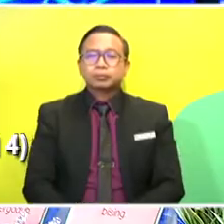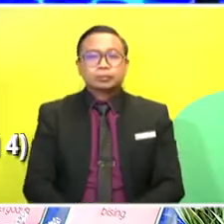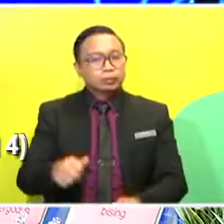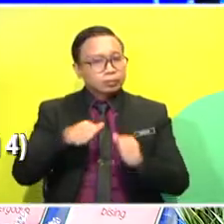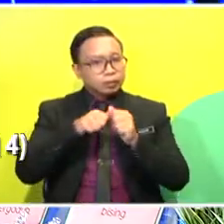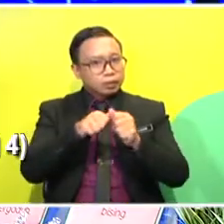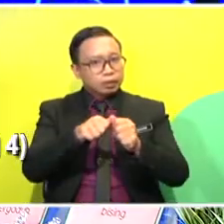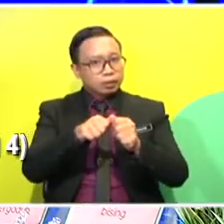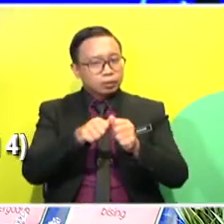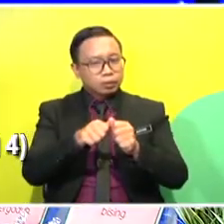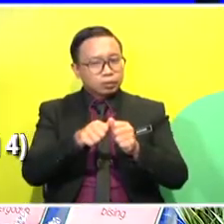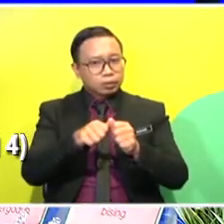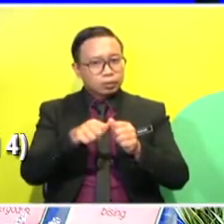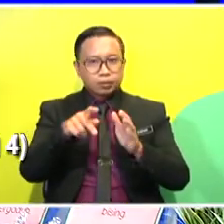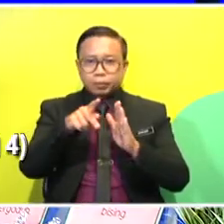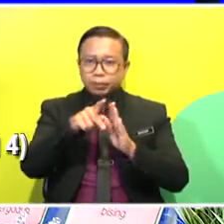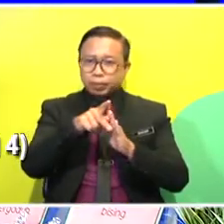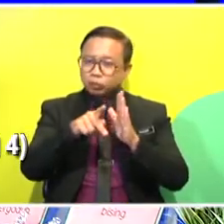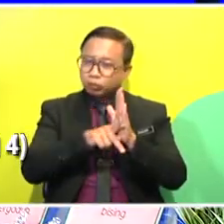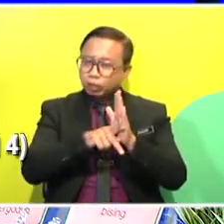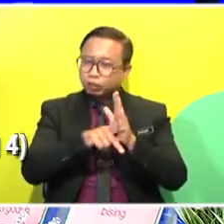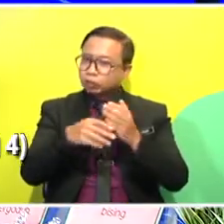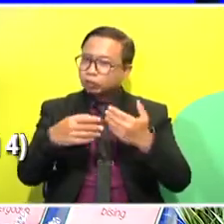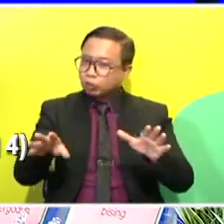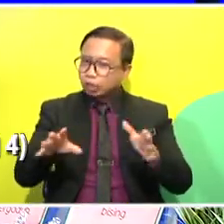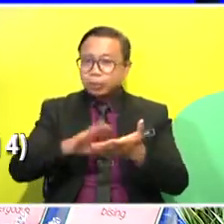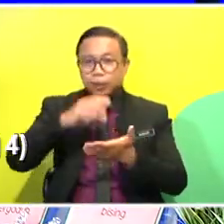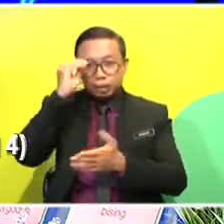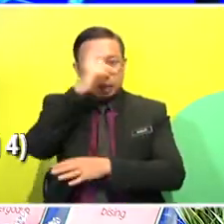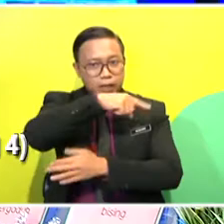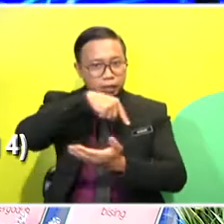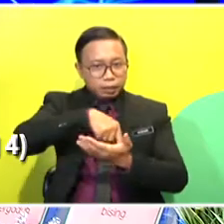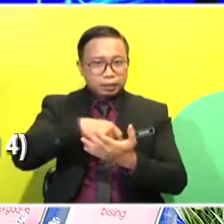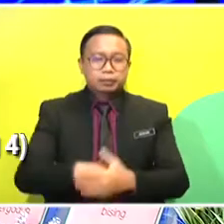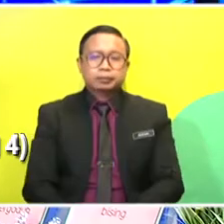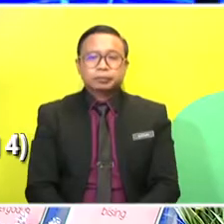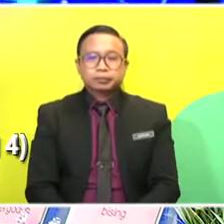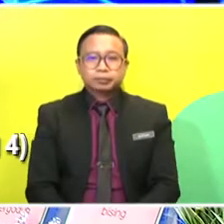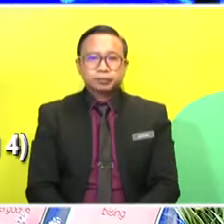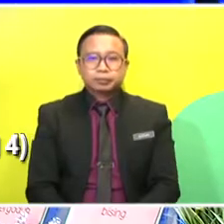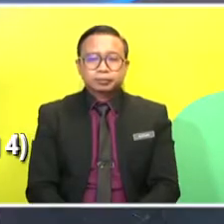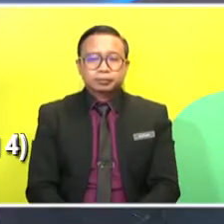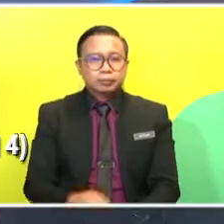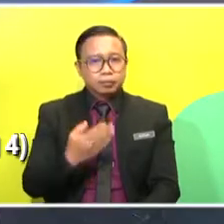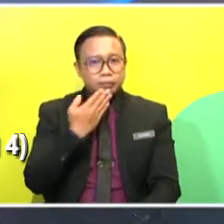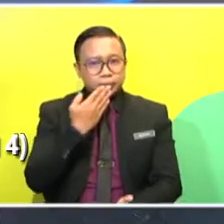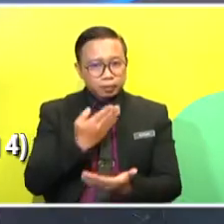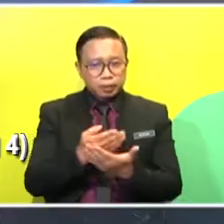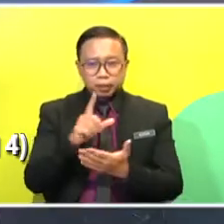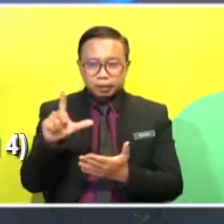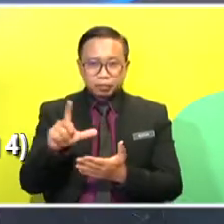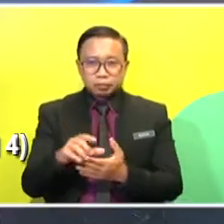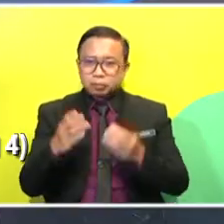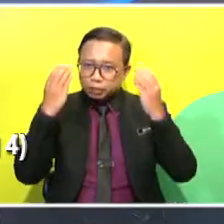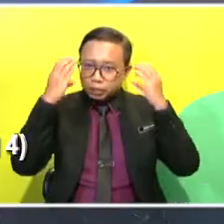ikuti peraturan-peraturan yang telah kita pelajari sama-sama hari ini. Baik, Nisa. Cikgu nak